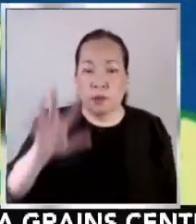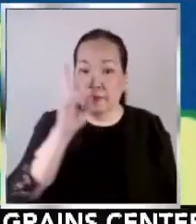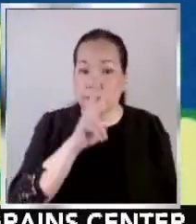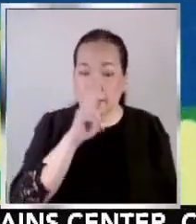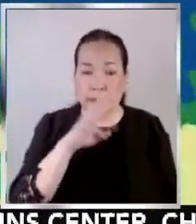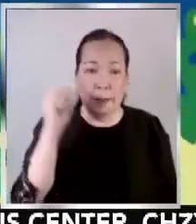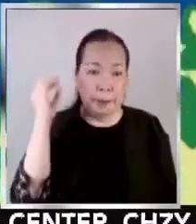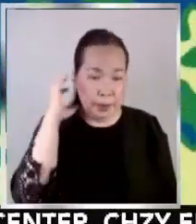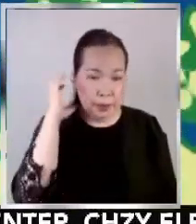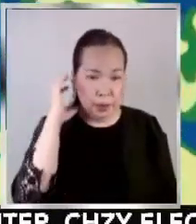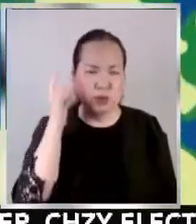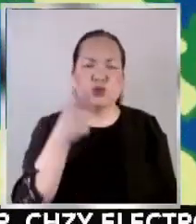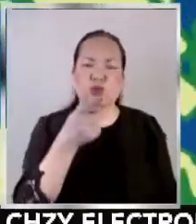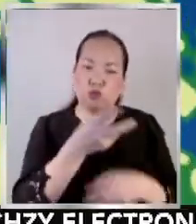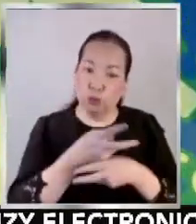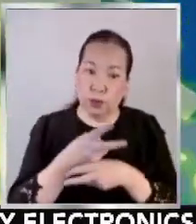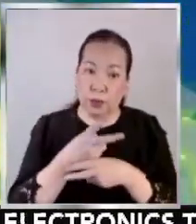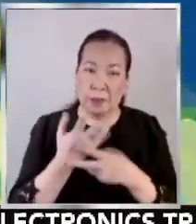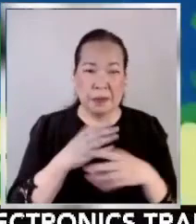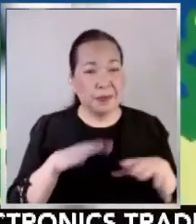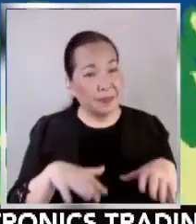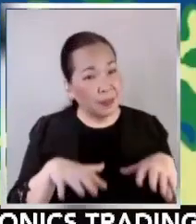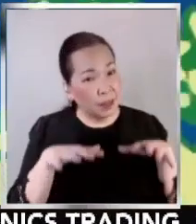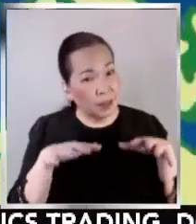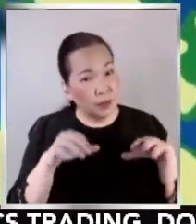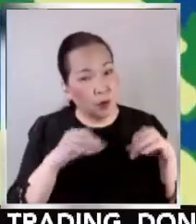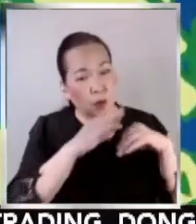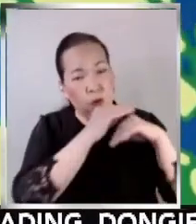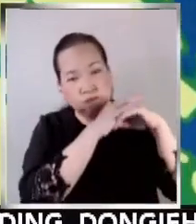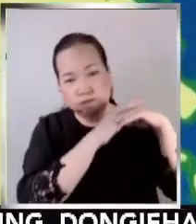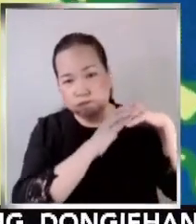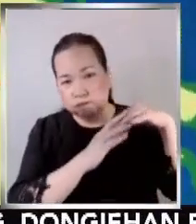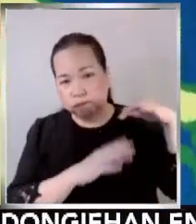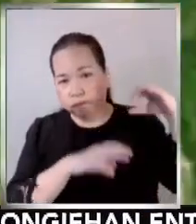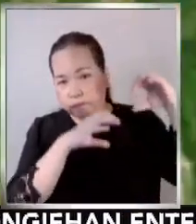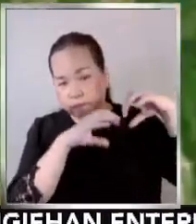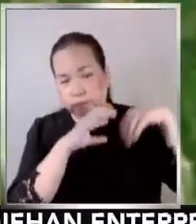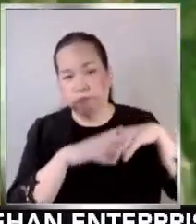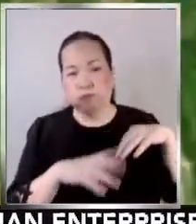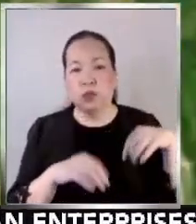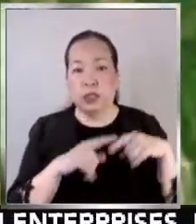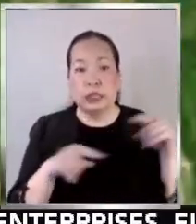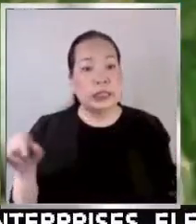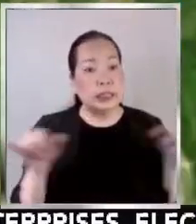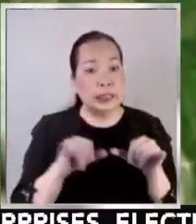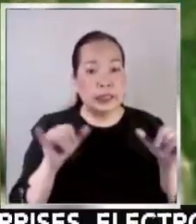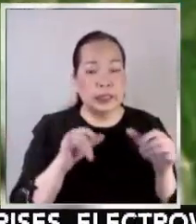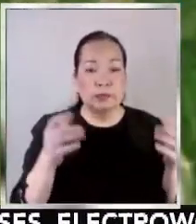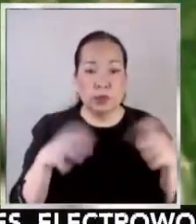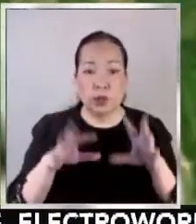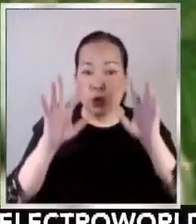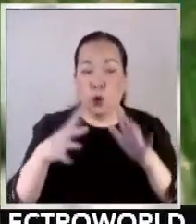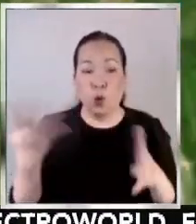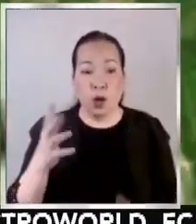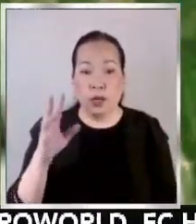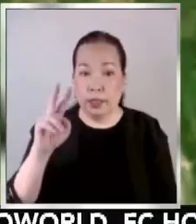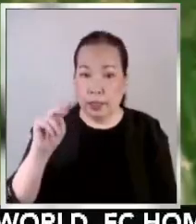Kaya mag-ingat po sa posibleng baha o pagguho ng lupa. Mataas din ang tsansa ng ulan sa Metro Manila lalo sa